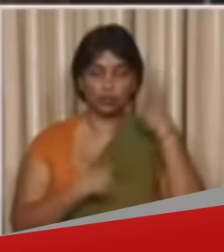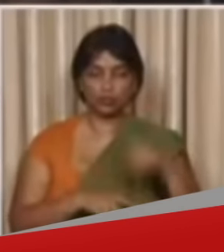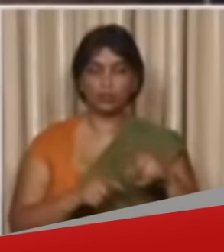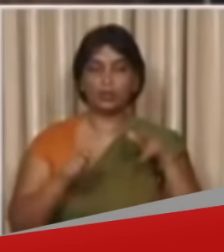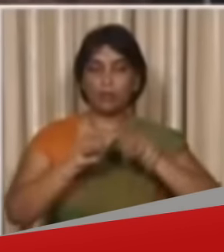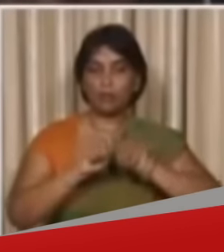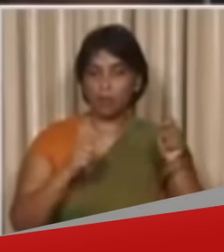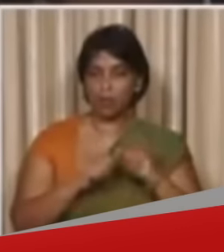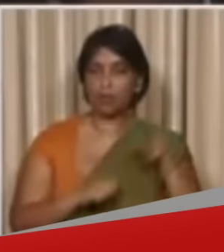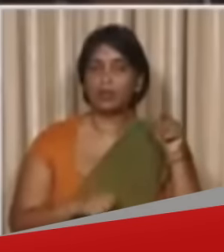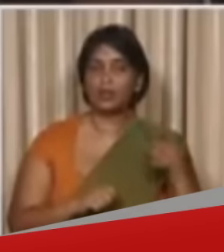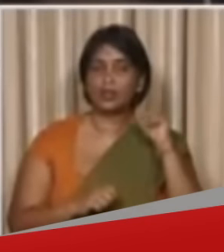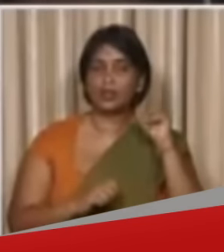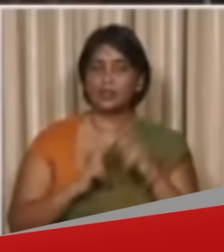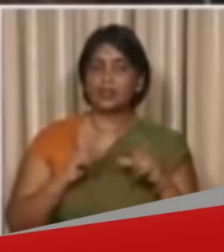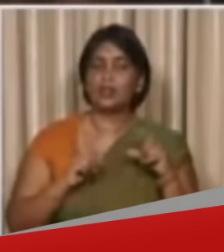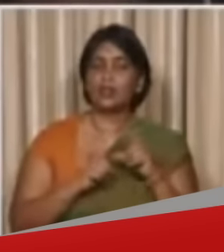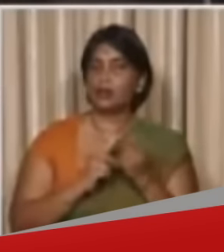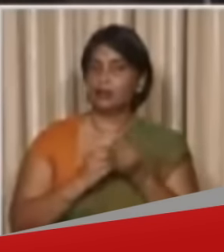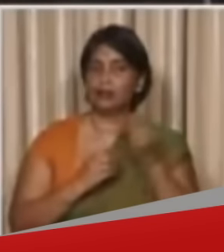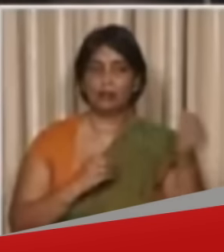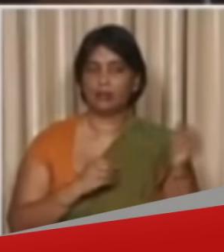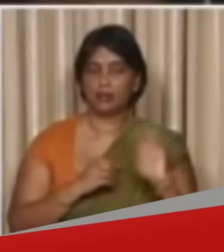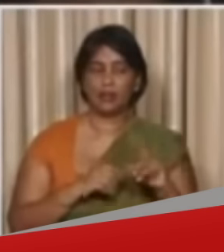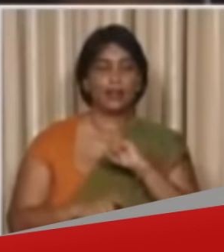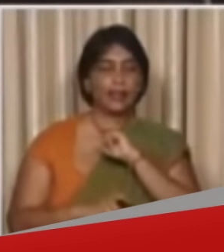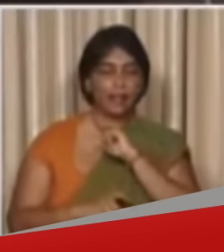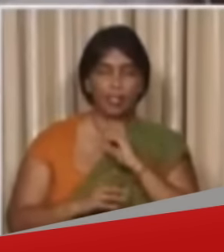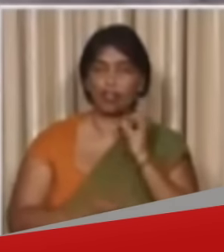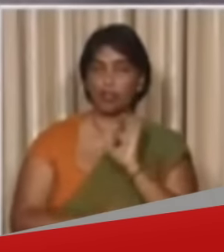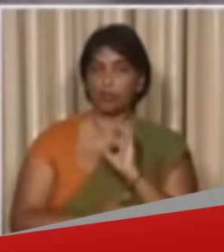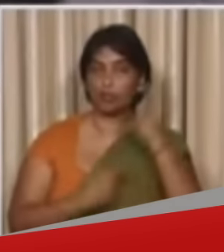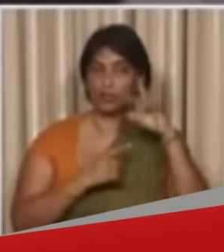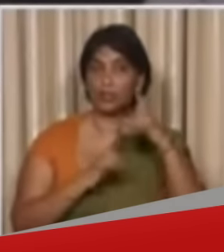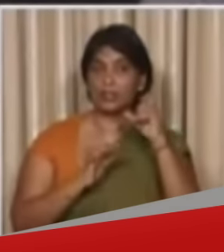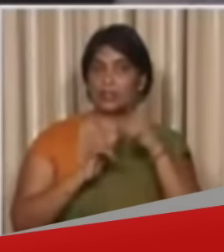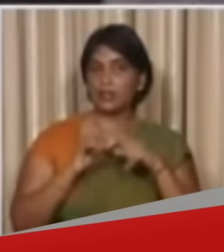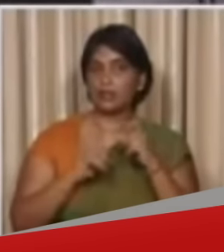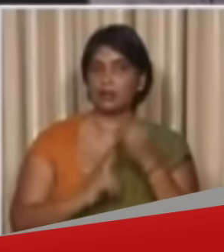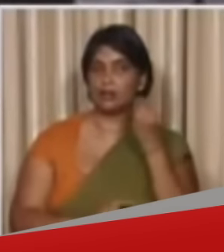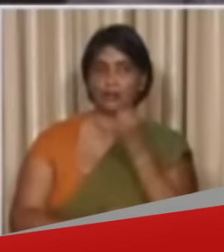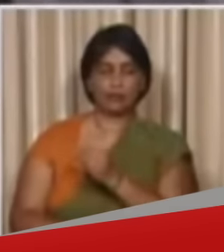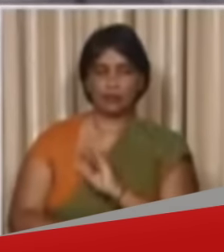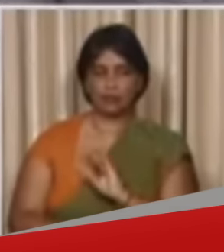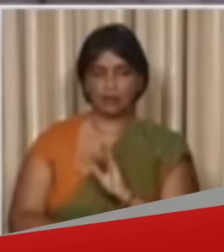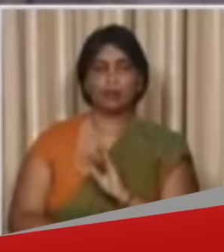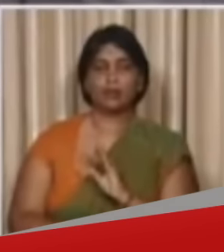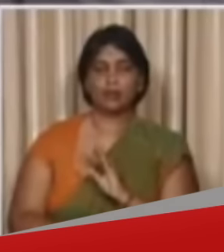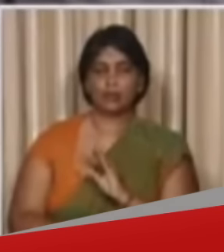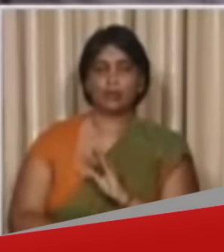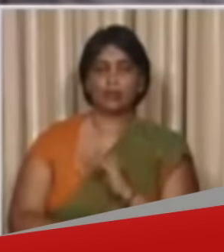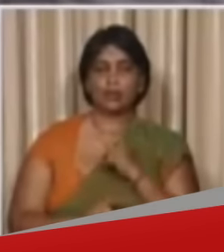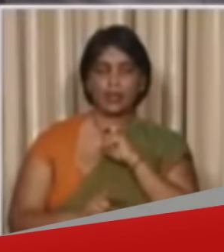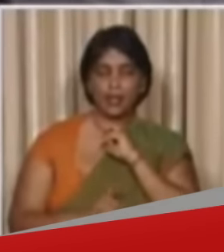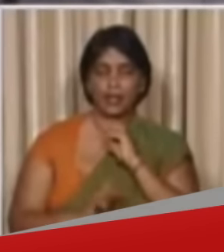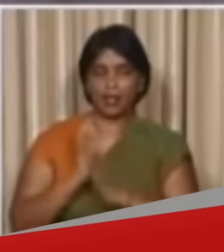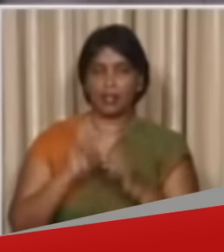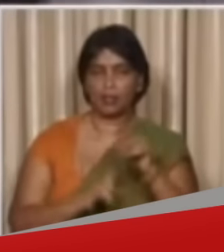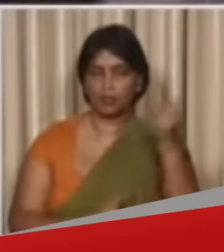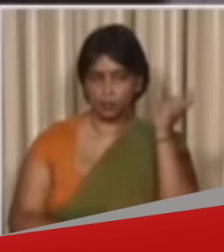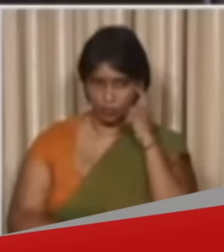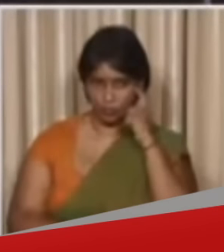හැබැයි මේක CID එකට බාර දෙන්නේ නැහැ මේ කෑගල්ලේ බුදු කැඩ පිළිම කැඩීම සම්බන්ධව අපේ සුජිත් සංජය කෑගල්ලේ මන්ත්‍රීතුමා බොහොම හොඳට මේක